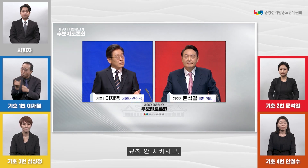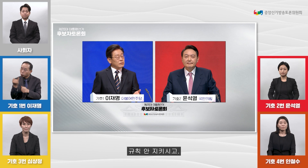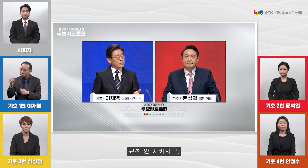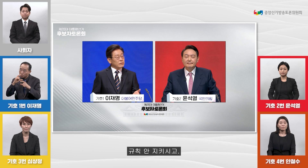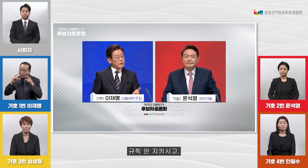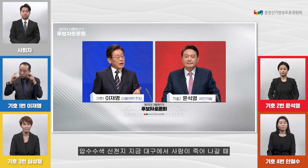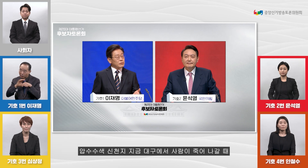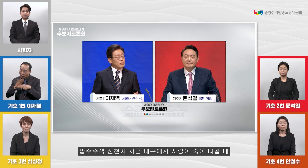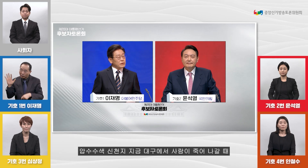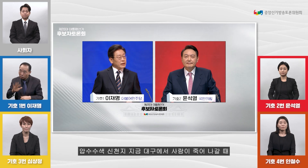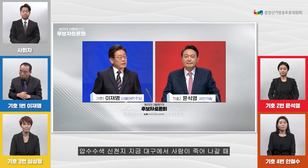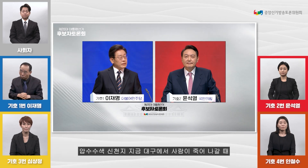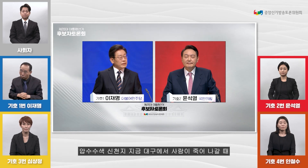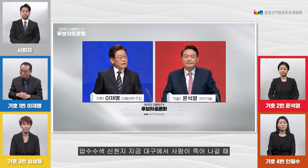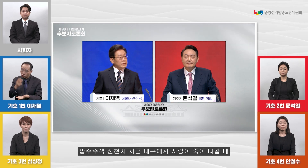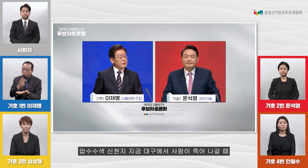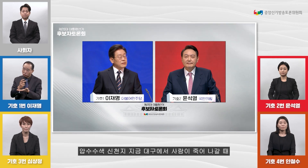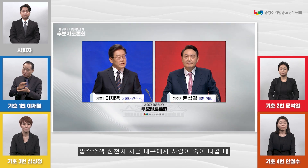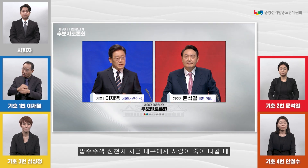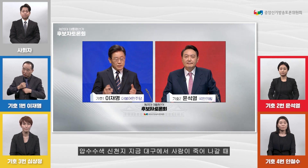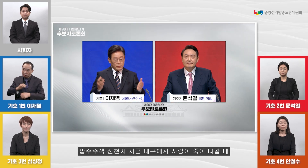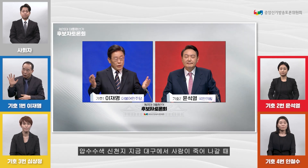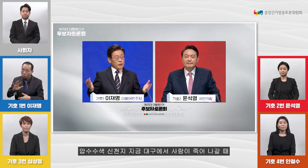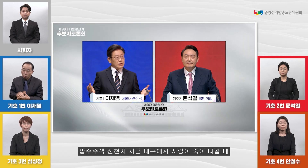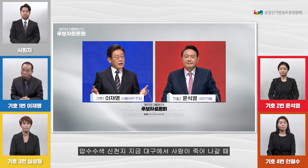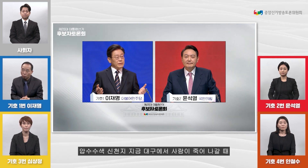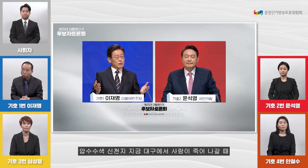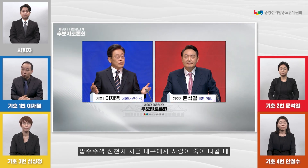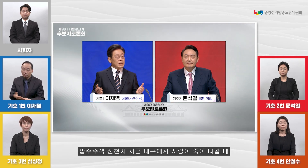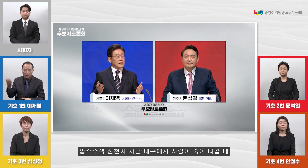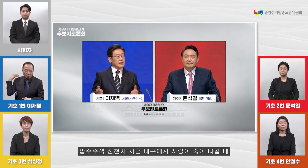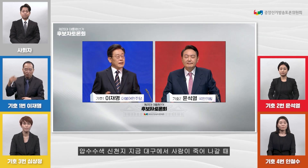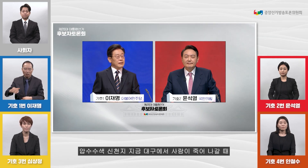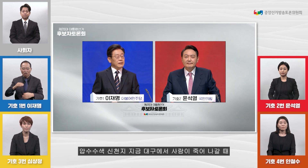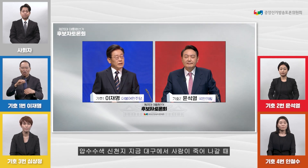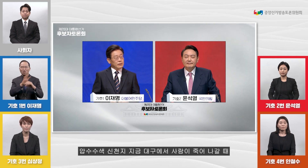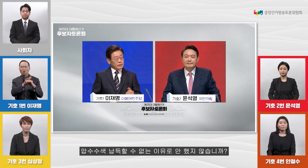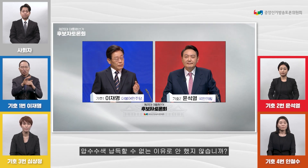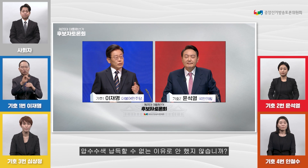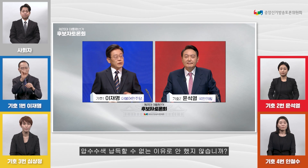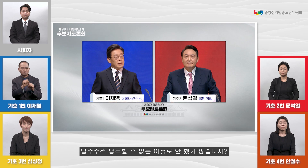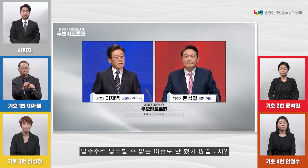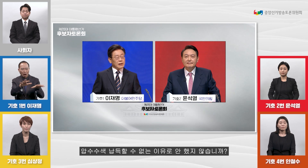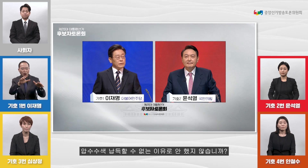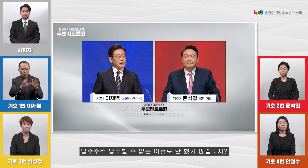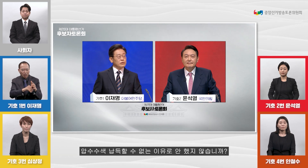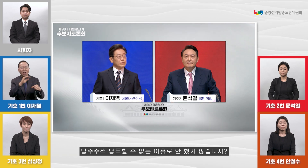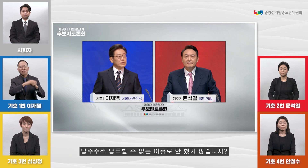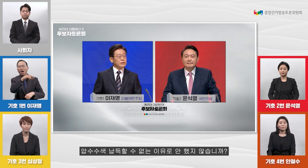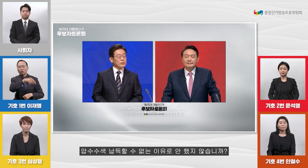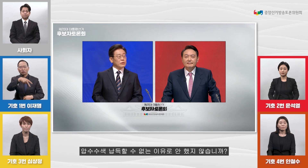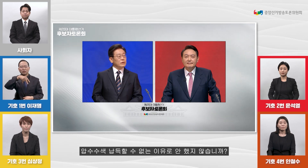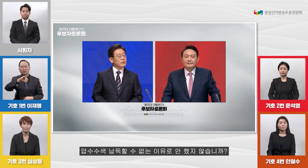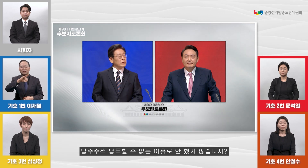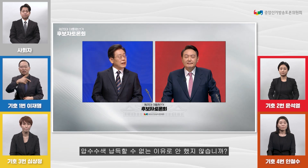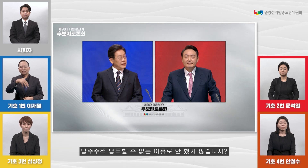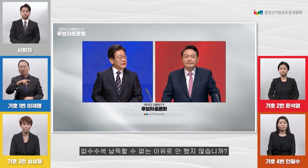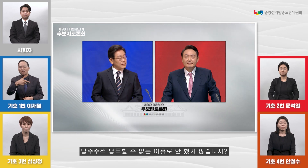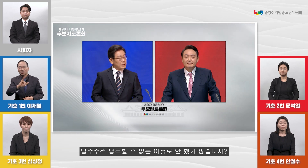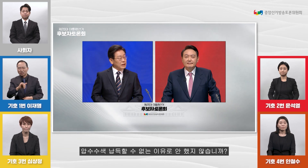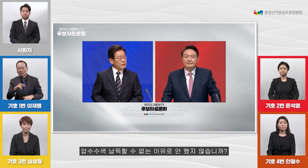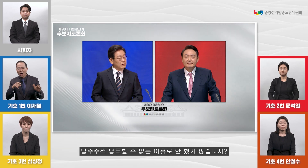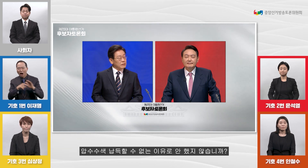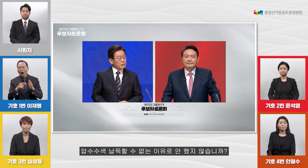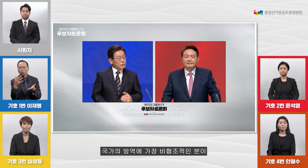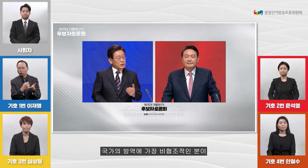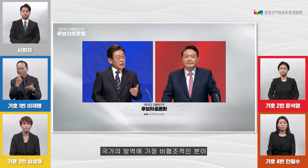지키시고. 압수수색 신천지 지금 대구에서 사람이 죽어나갈 때 압수수색 납득할 수 없는 이유로 안 했지